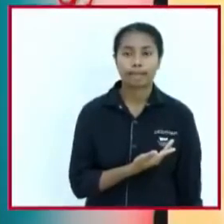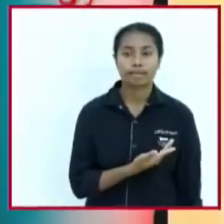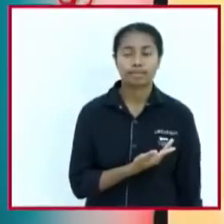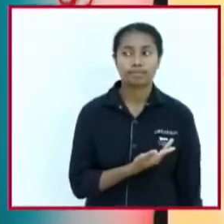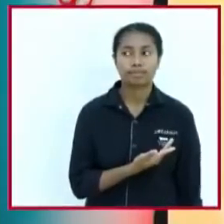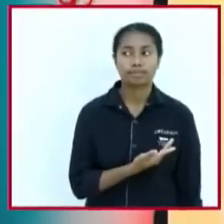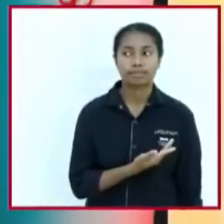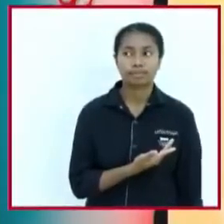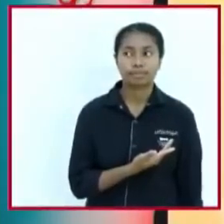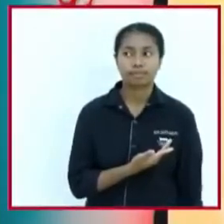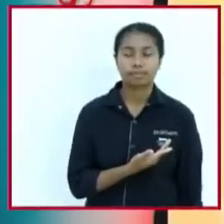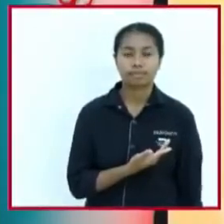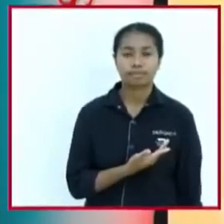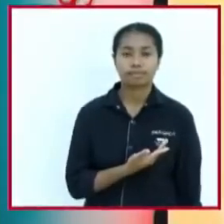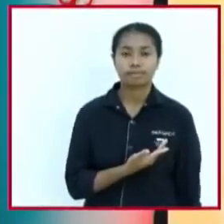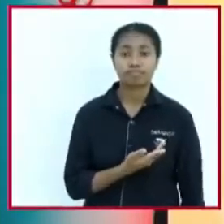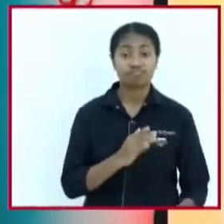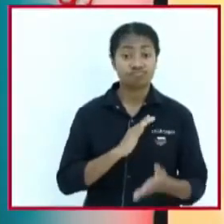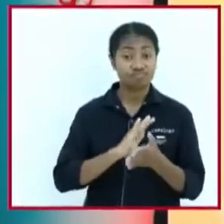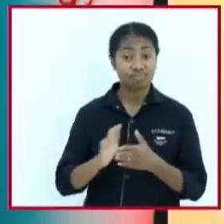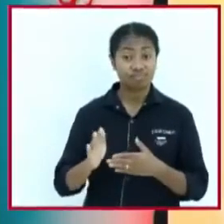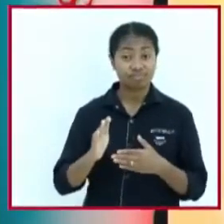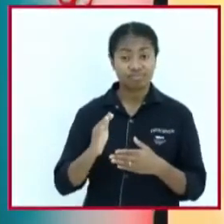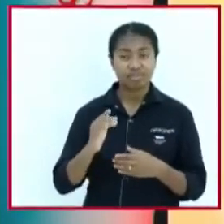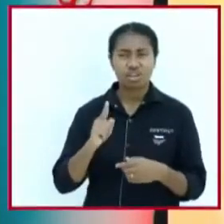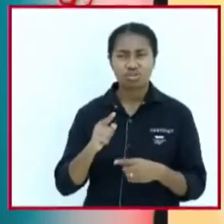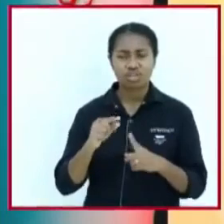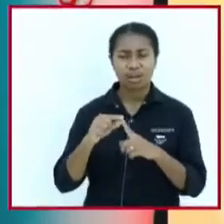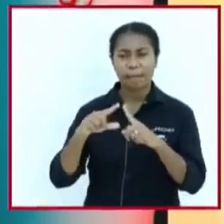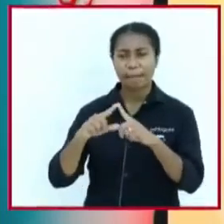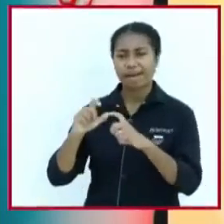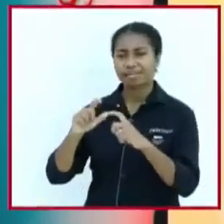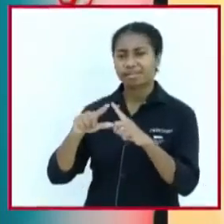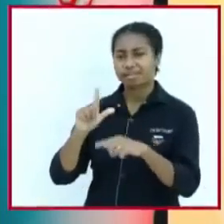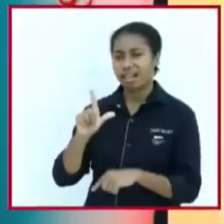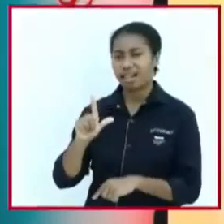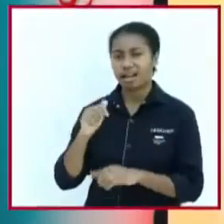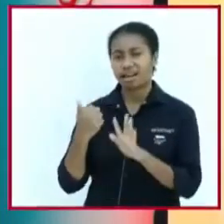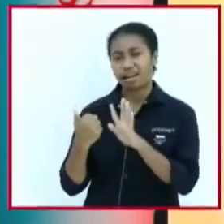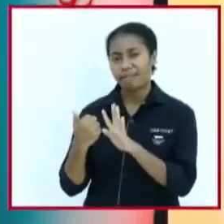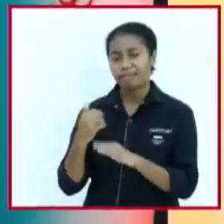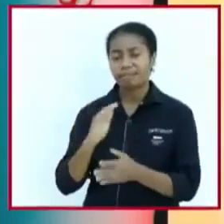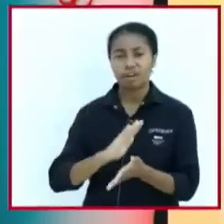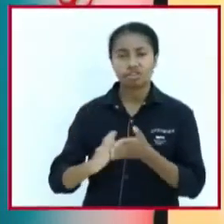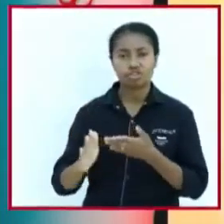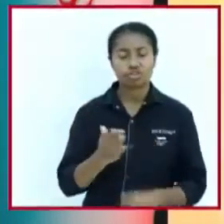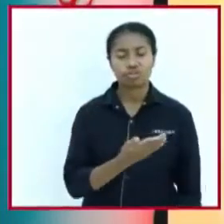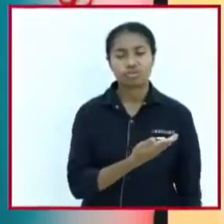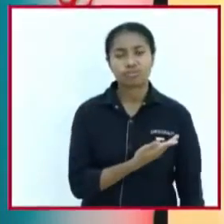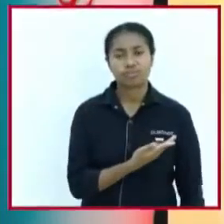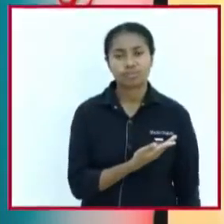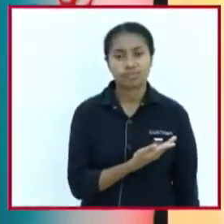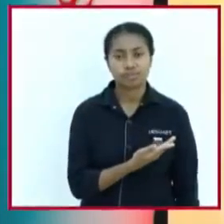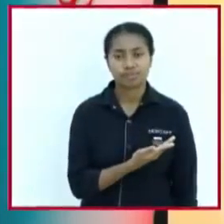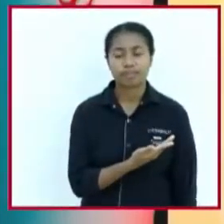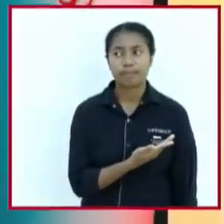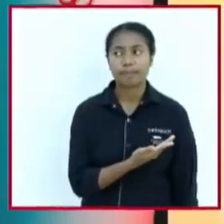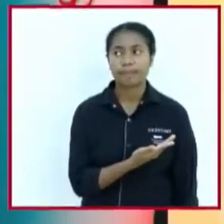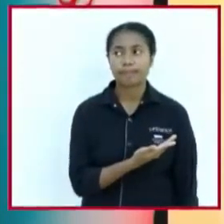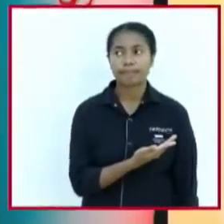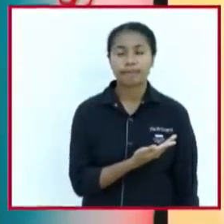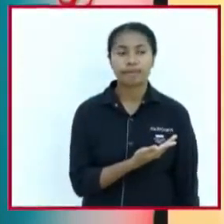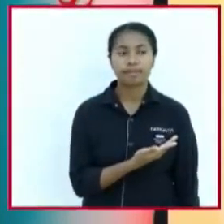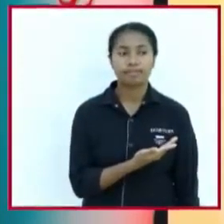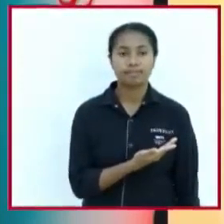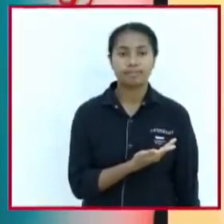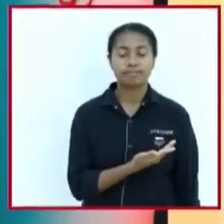lalu di Pasal 6 ya bahas mereka yang pernah diterangi hatinya yang pernah mengecap dikarunia surgawi yang pernah mendapat